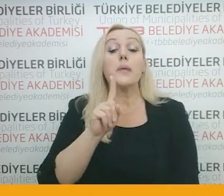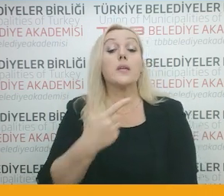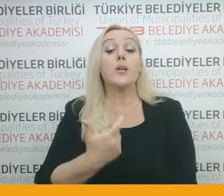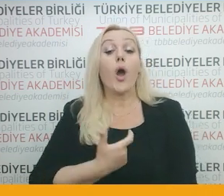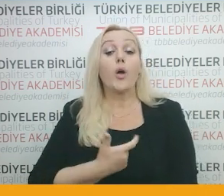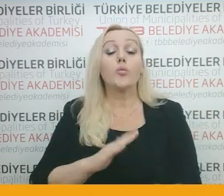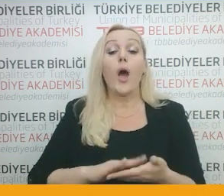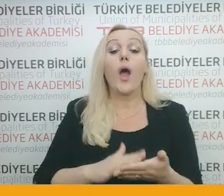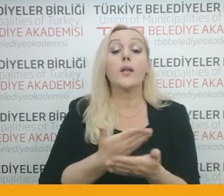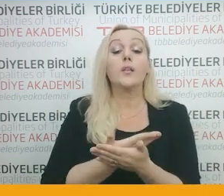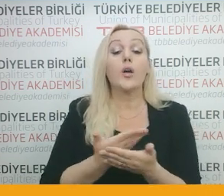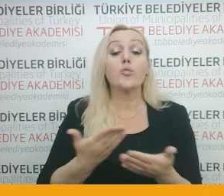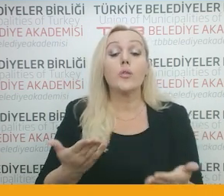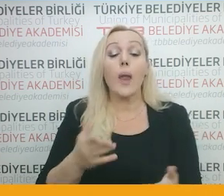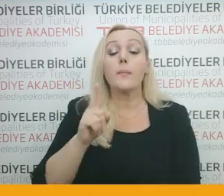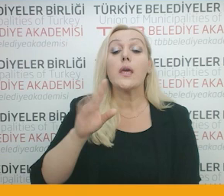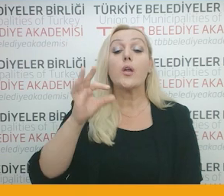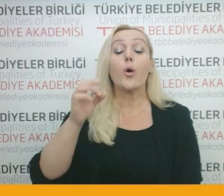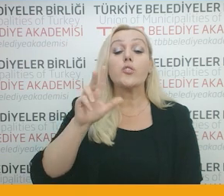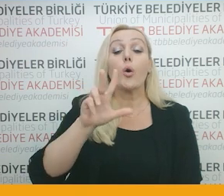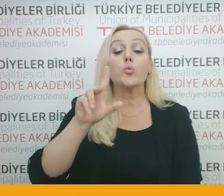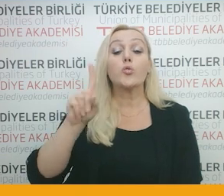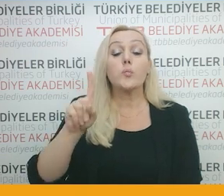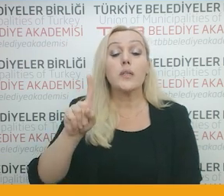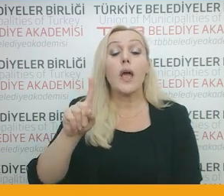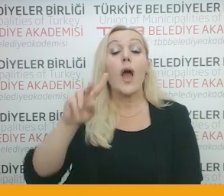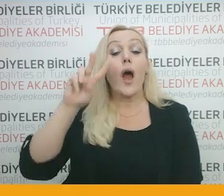arkadaşlar. 1 Ocak 31 Aralık